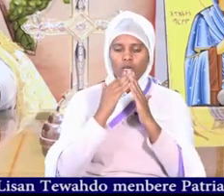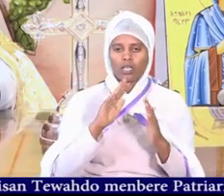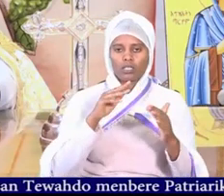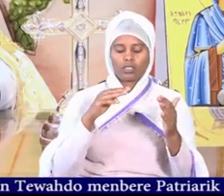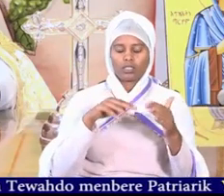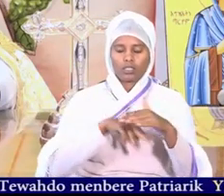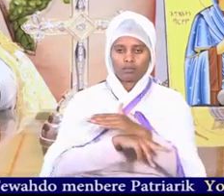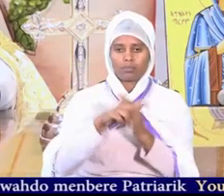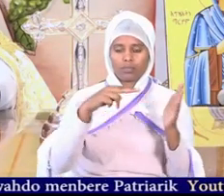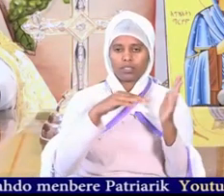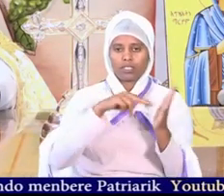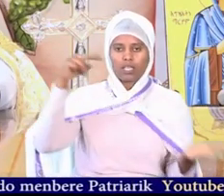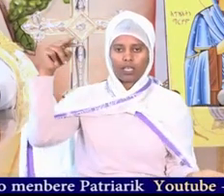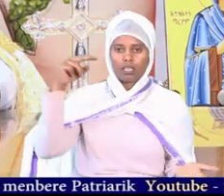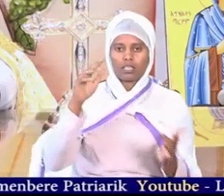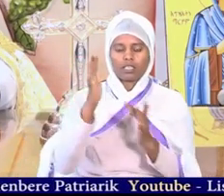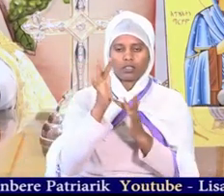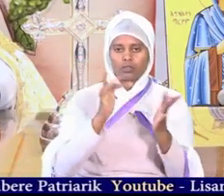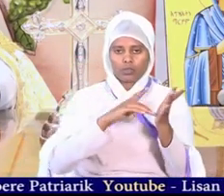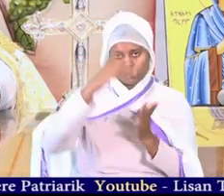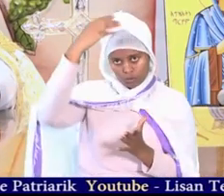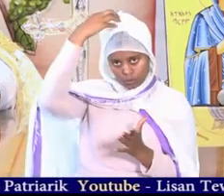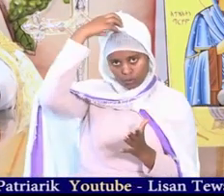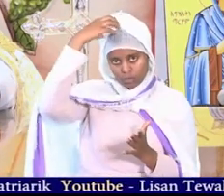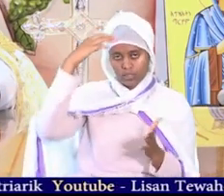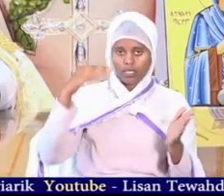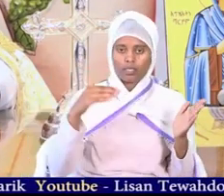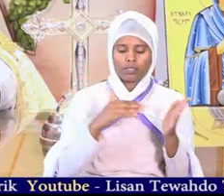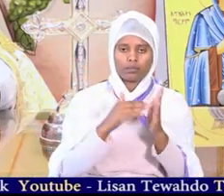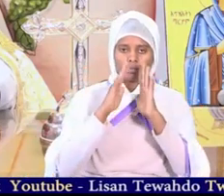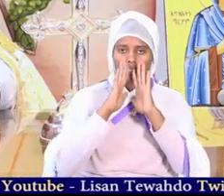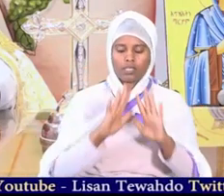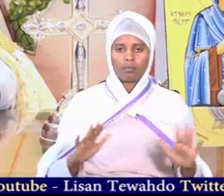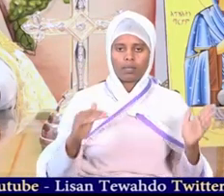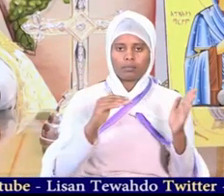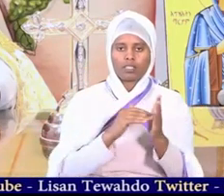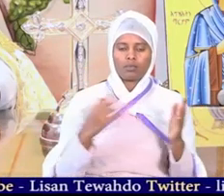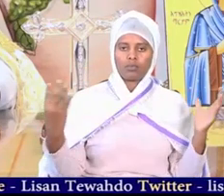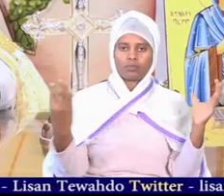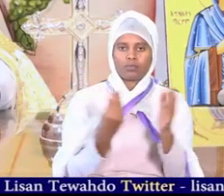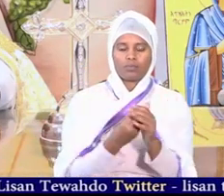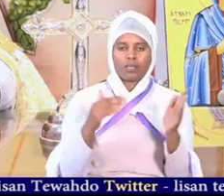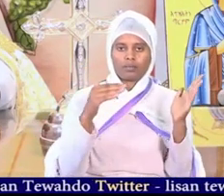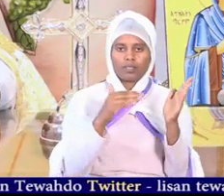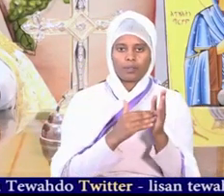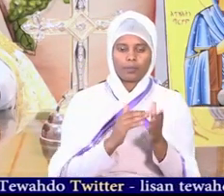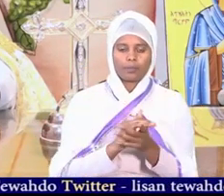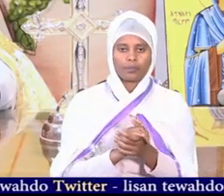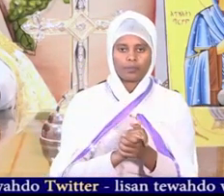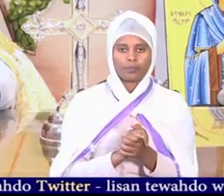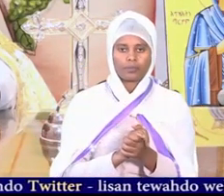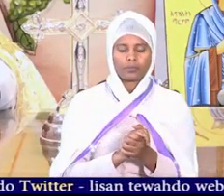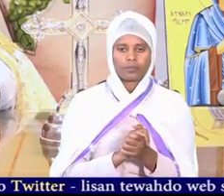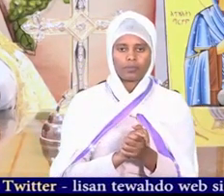ናብ በዓለ ትንሣኤው ጎይታናን መድኃኒናን ኢየሱስ ክርስቶስ ሰላም አብጽሐናን አብጽሐኩምን።